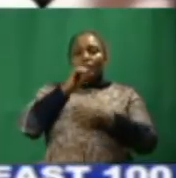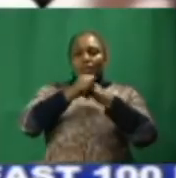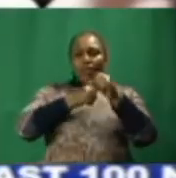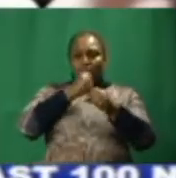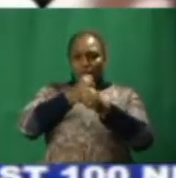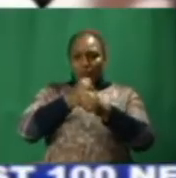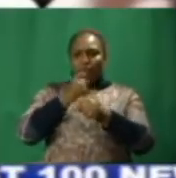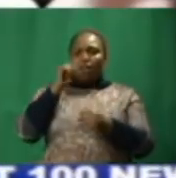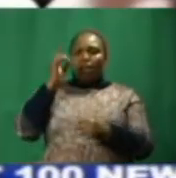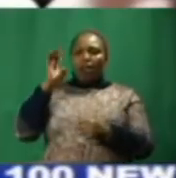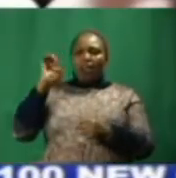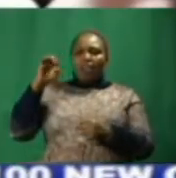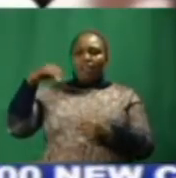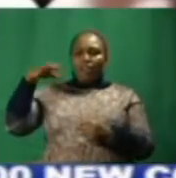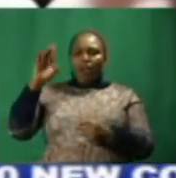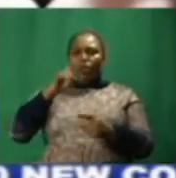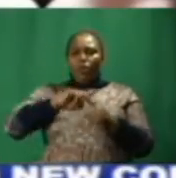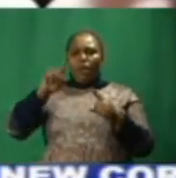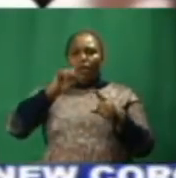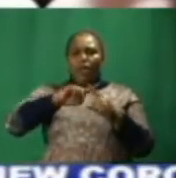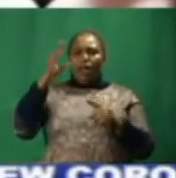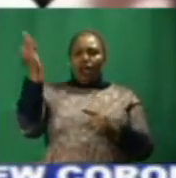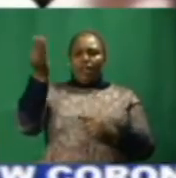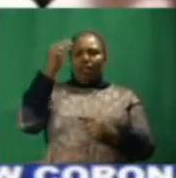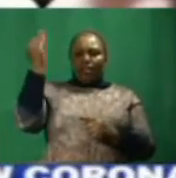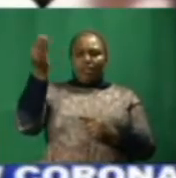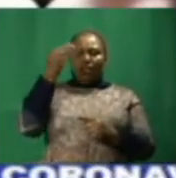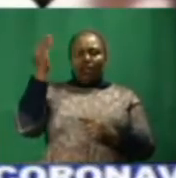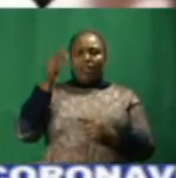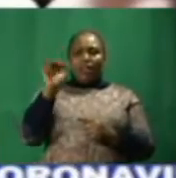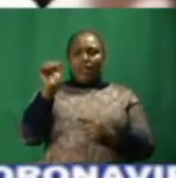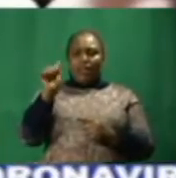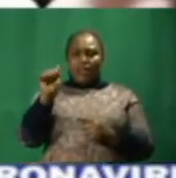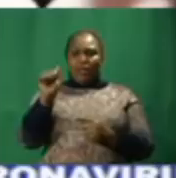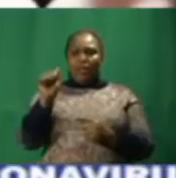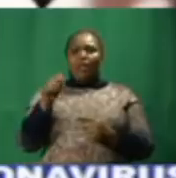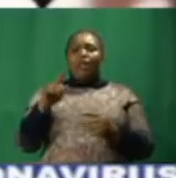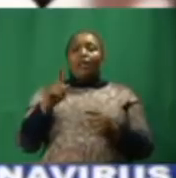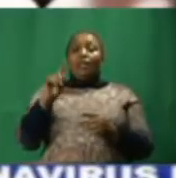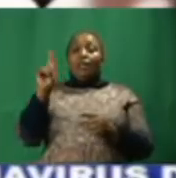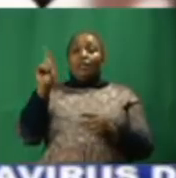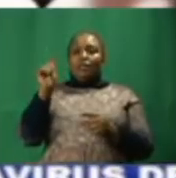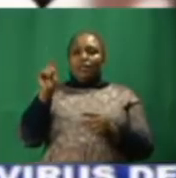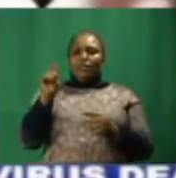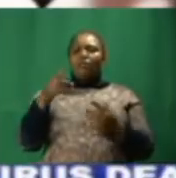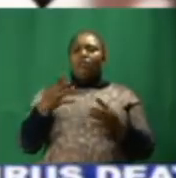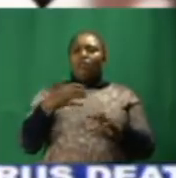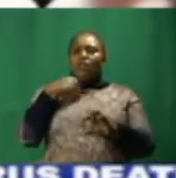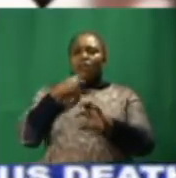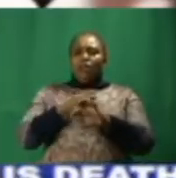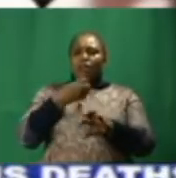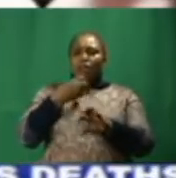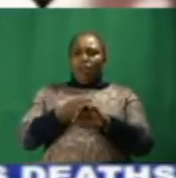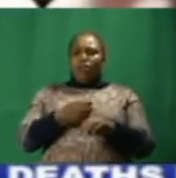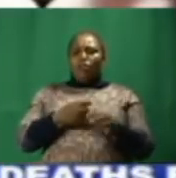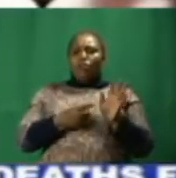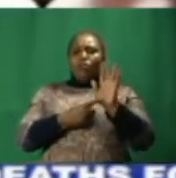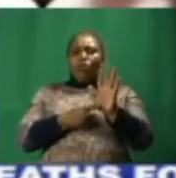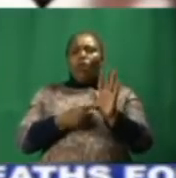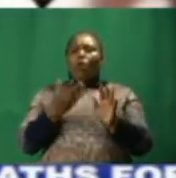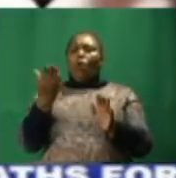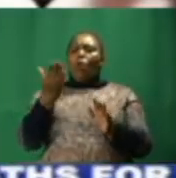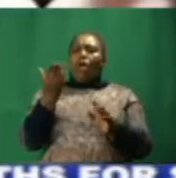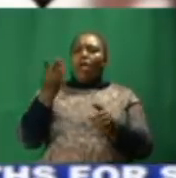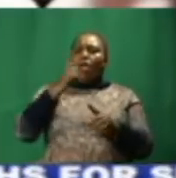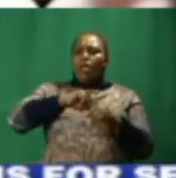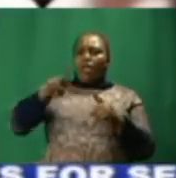sibhakela. Umdlalo lomkhulu emkhathini wa-Anthony Joshua kanye na-Tyson Fury sekulukhuni kuveta ukuthi utawubanjelwa